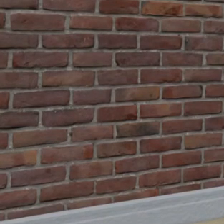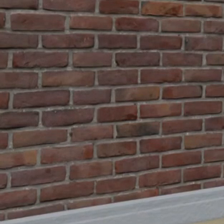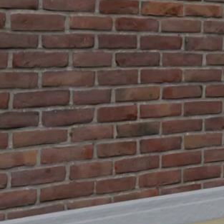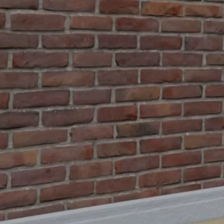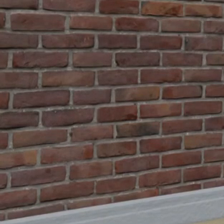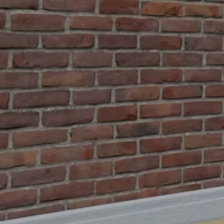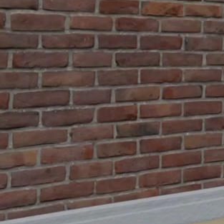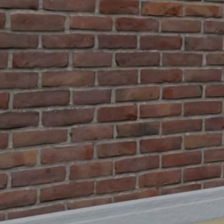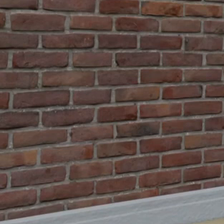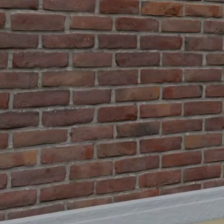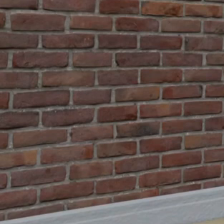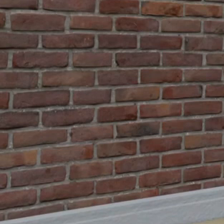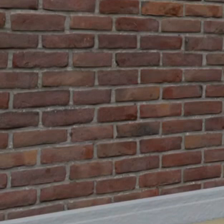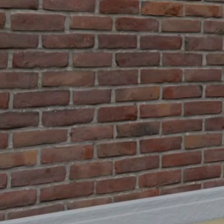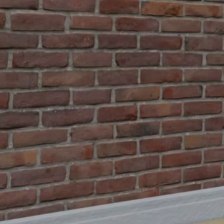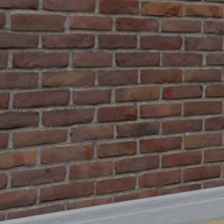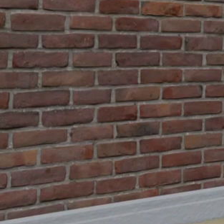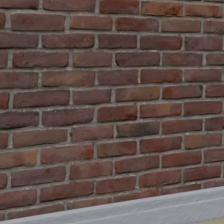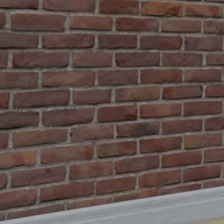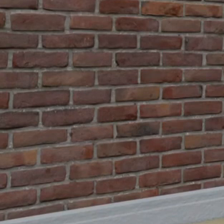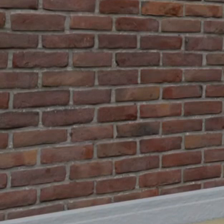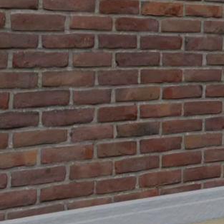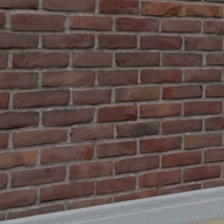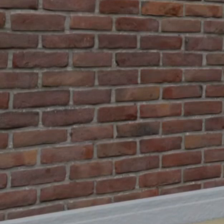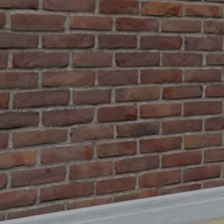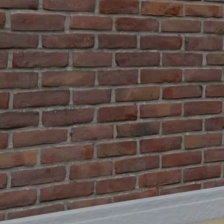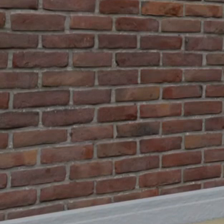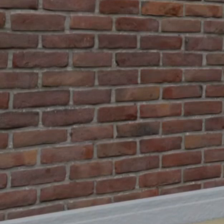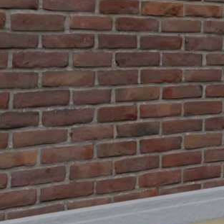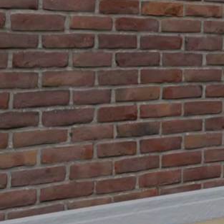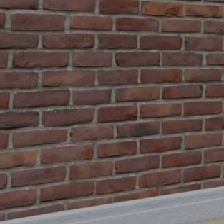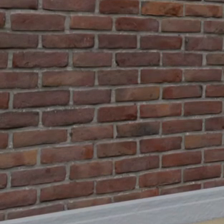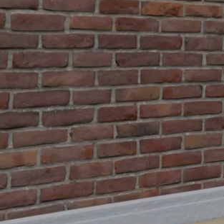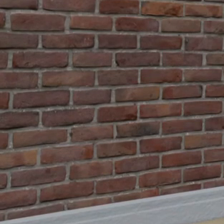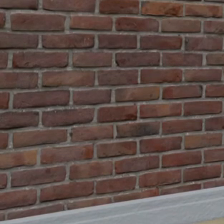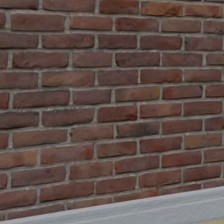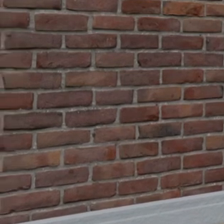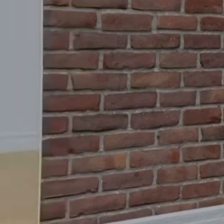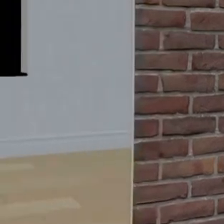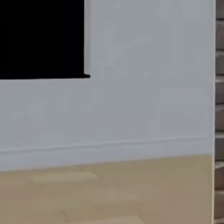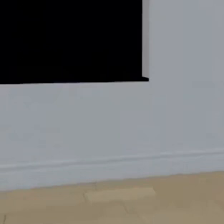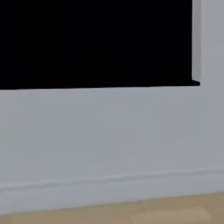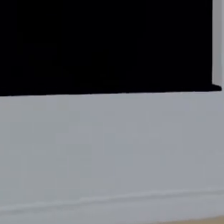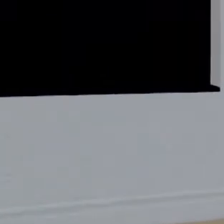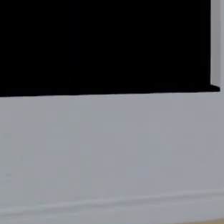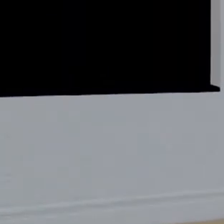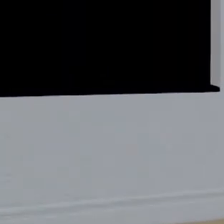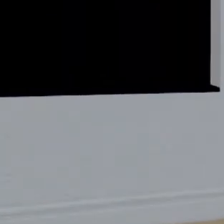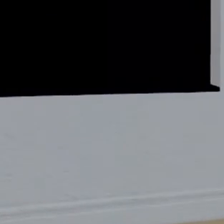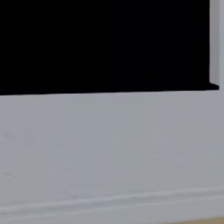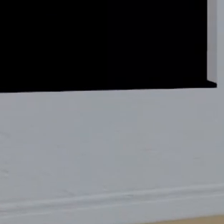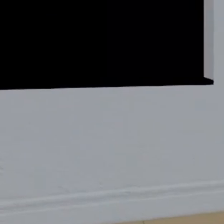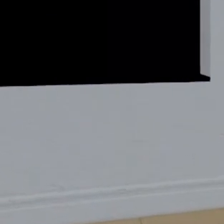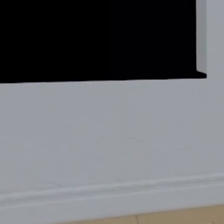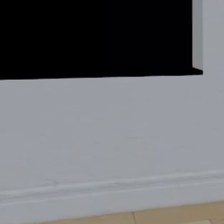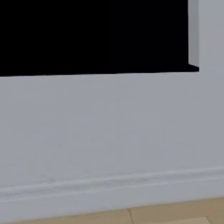Τους χτυπούν γιατί αυτή η γυναίκα κυοφορεί ένα παιδί. Το παιδί του δράστη. Και πάμε στην επόμενη σκηνή, όπου